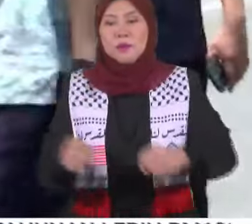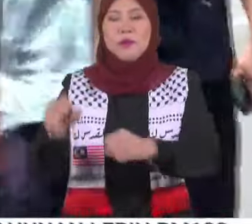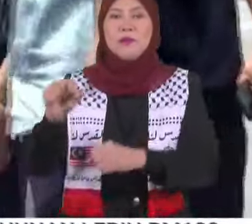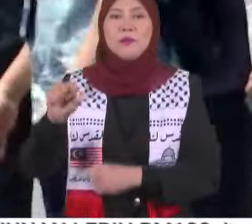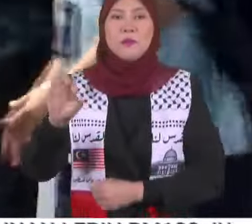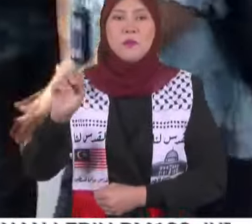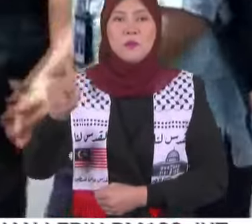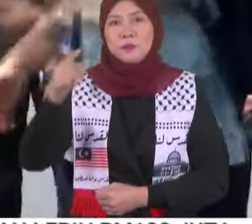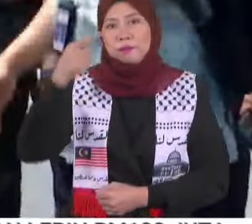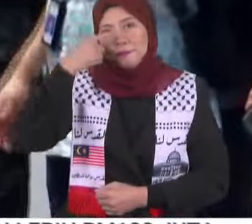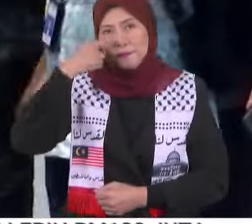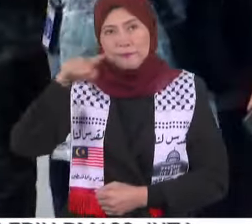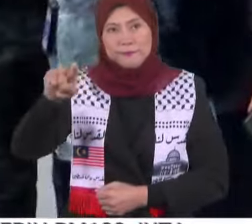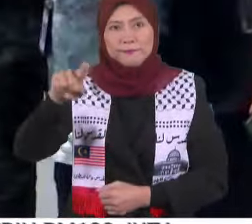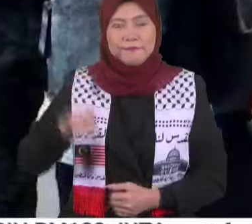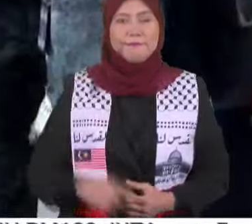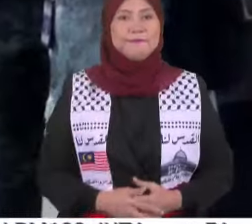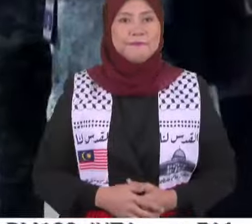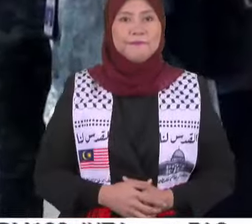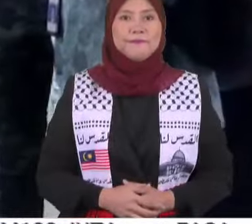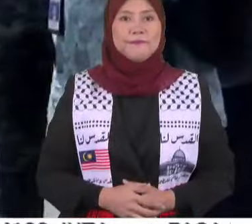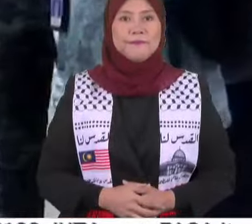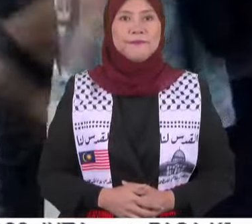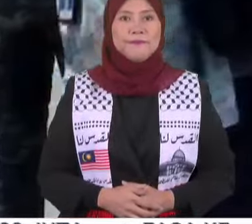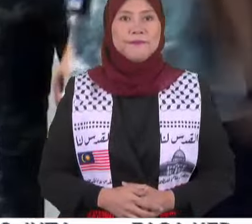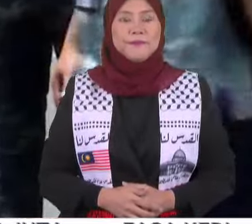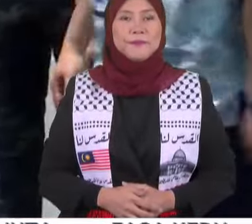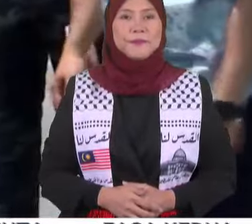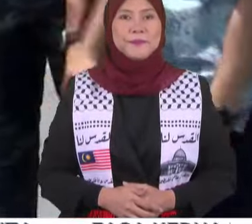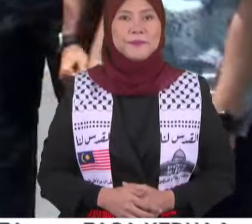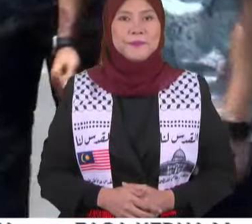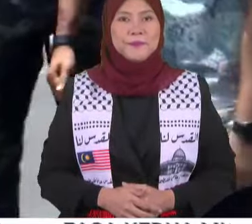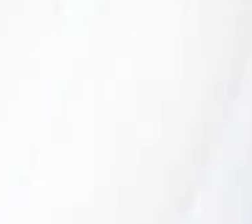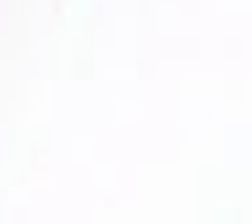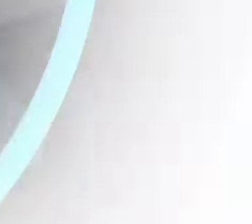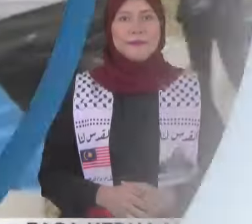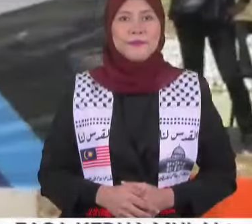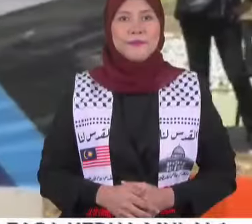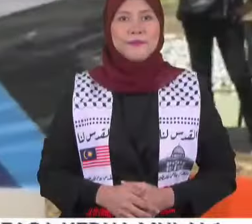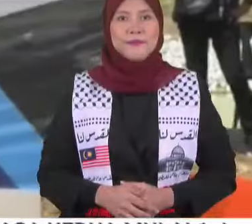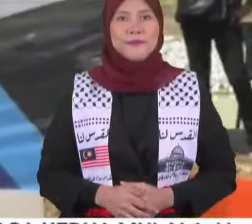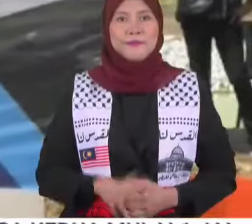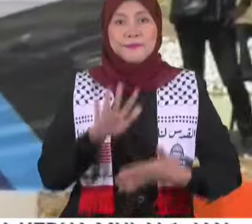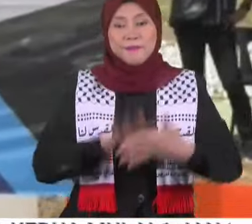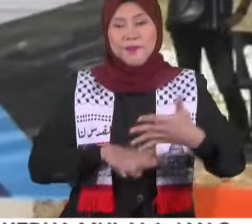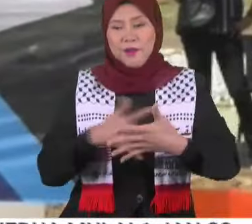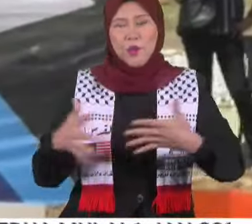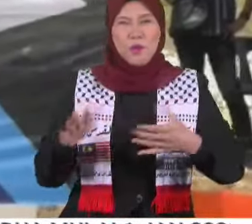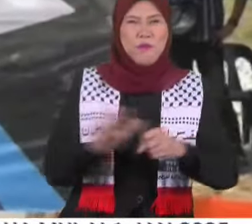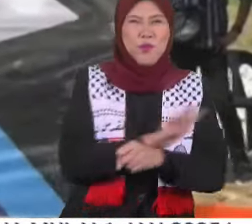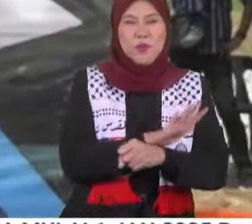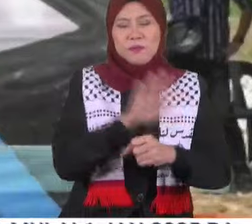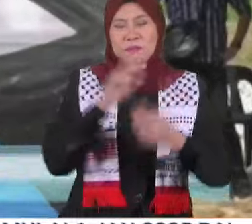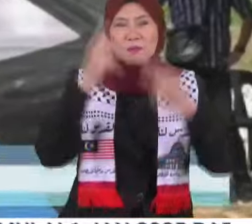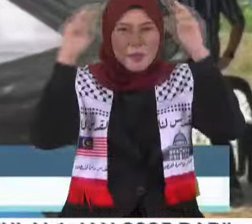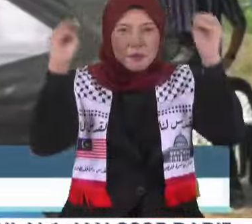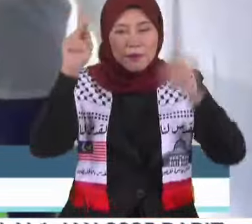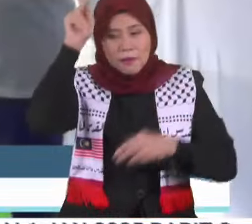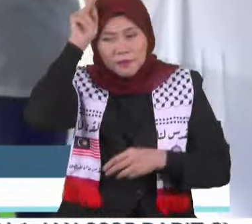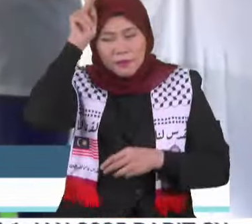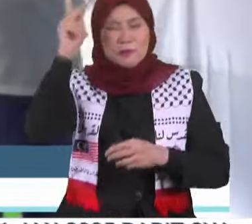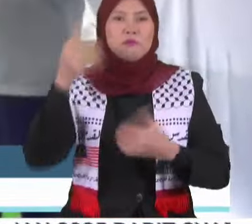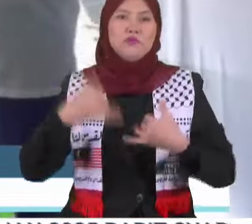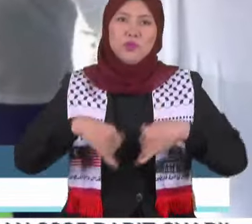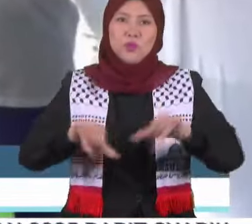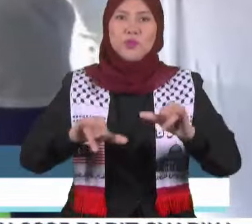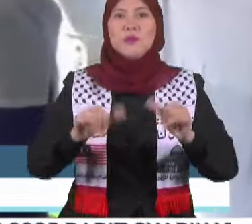Sungai Golok Naratiwat, Thailand. Jadual padat Perdana Menteri di Kelantan